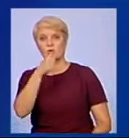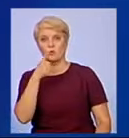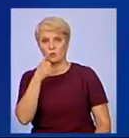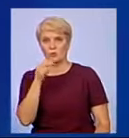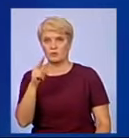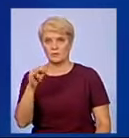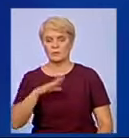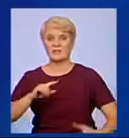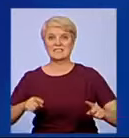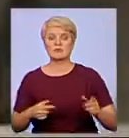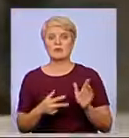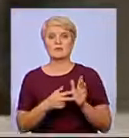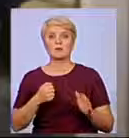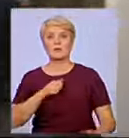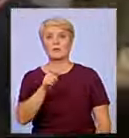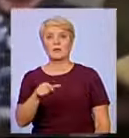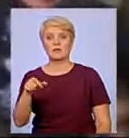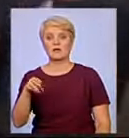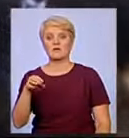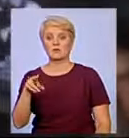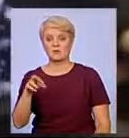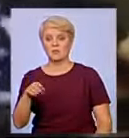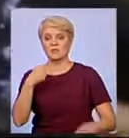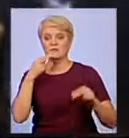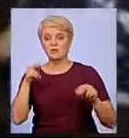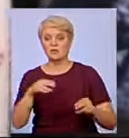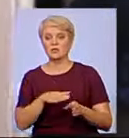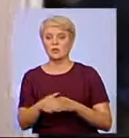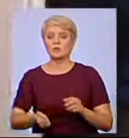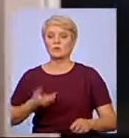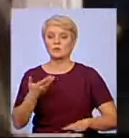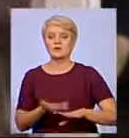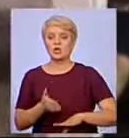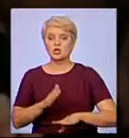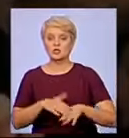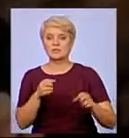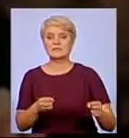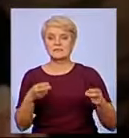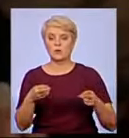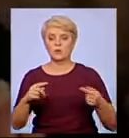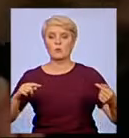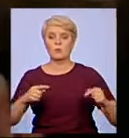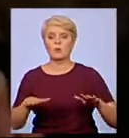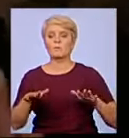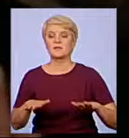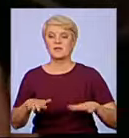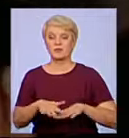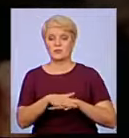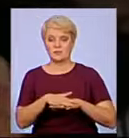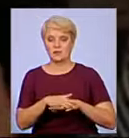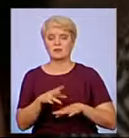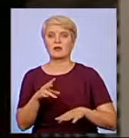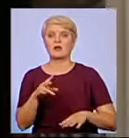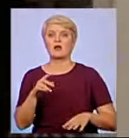було затримано 8 бійців «Торнадо». Їх звинуватили у скоєнні низких тяжких злочинів проти місцевого населення на